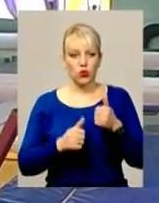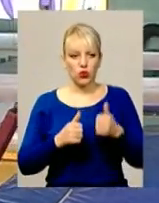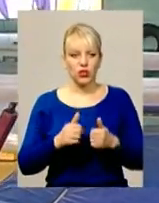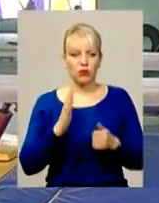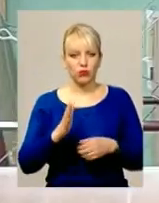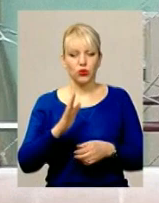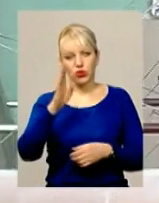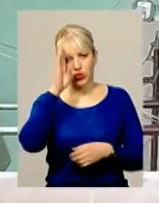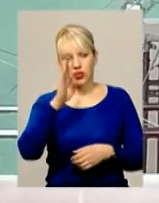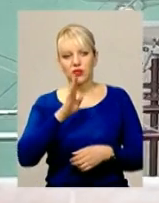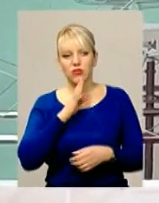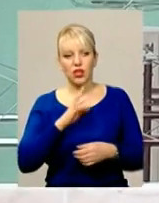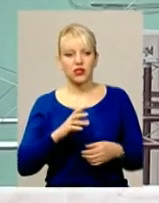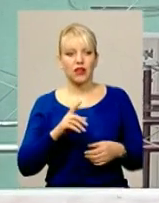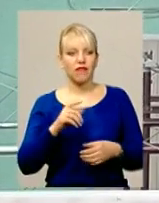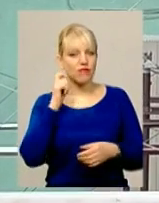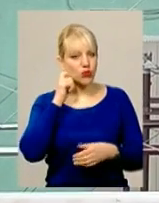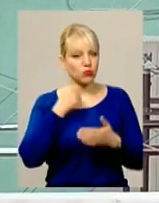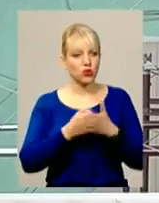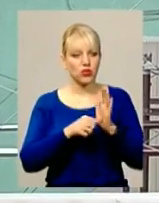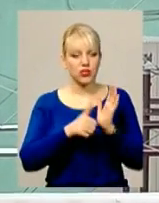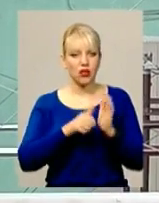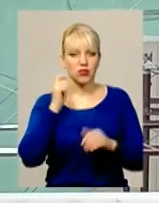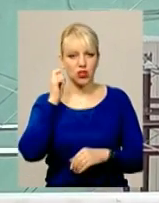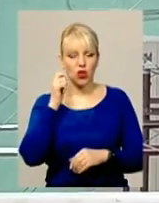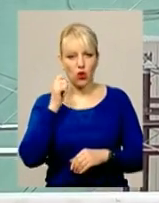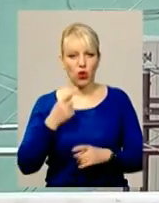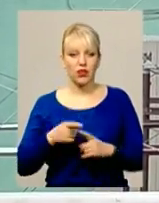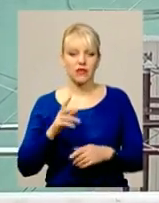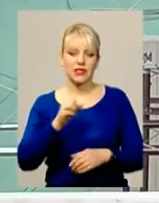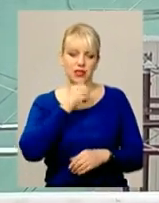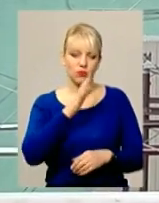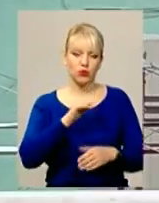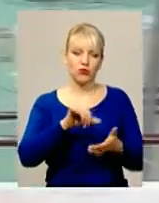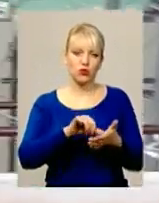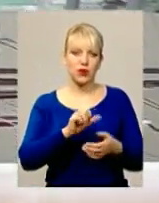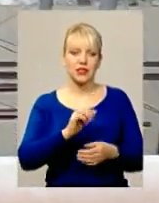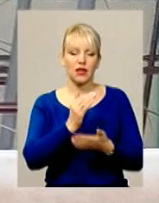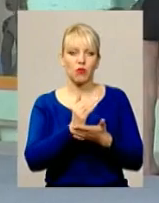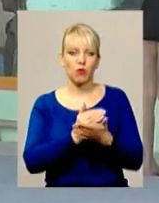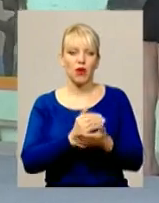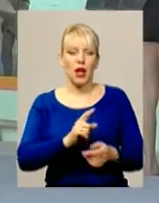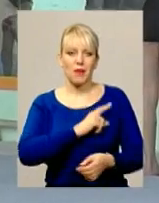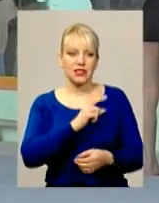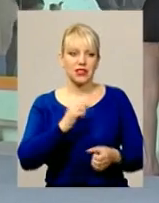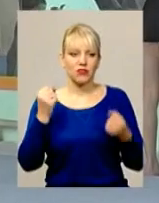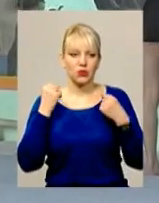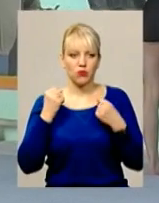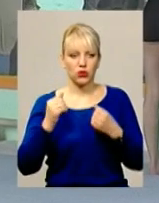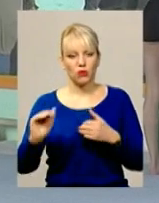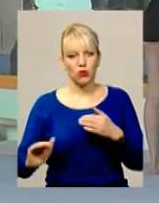юнаки і дівчата віком до 16 років. Старші виступатимуть за програмою майстрів спорту, наймолодші 2011 року